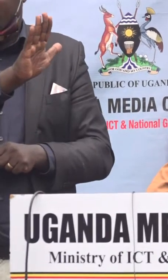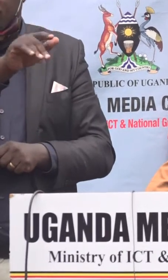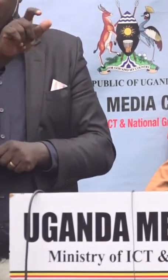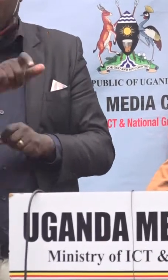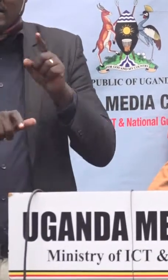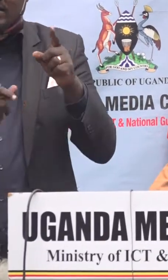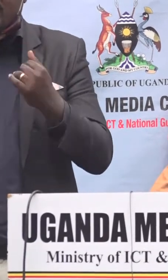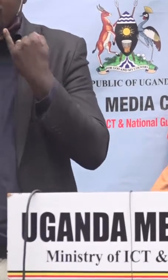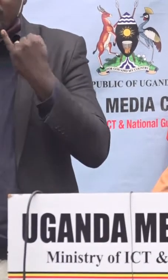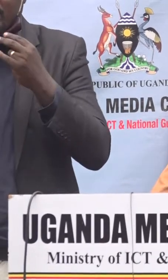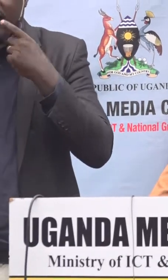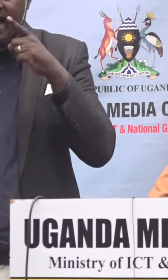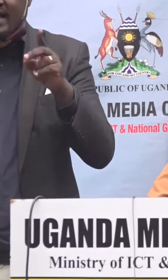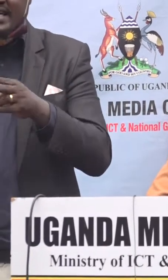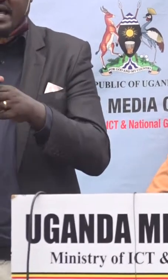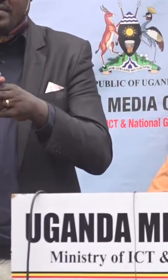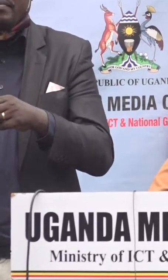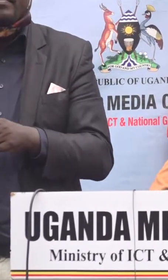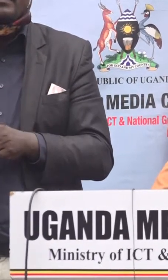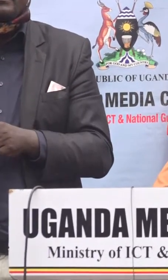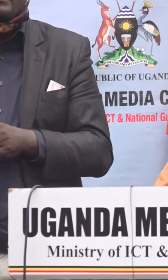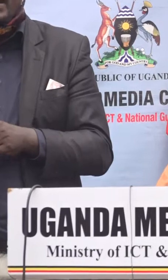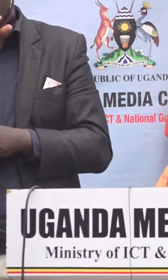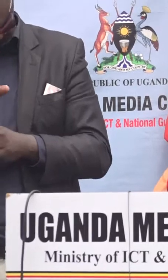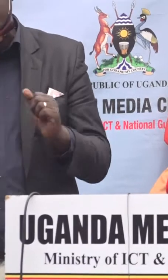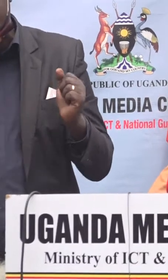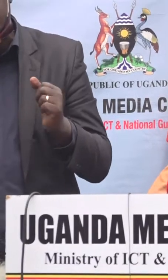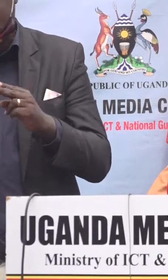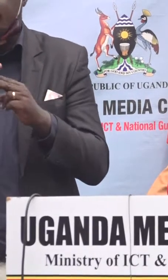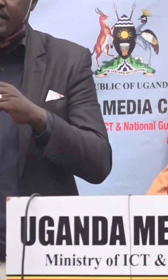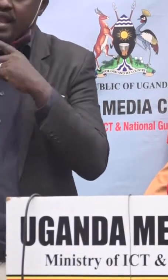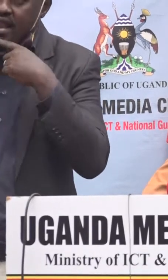oba kye tuyita confidentiality kuuma ebyama by'abalwadde